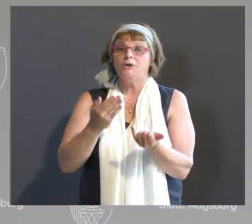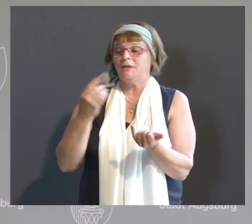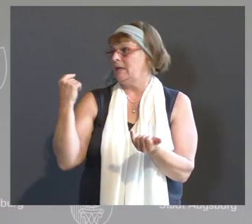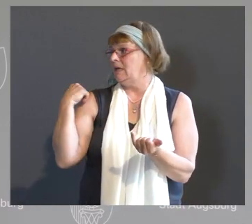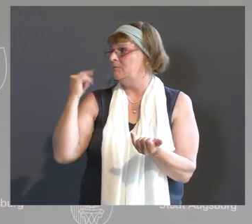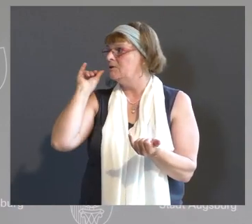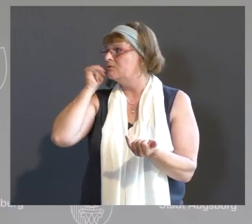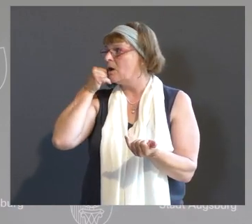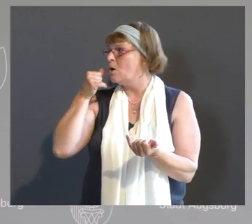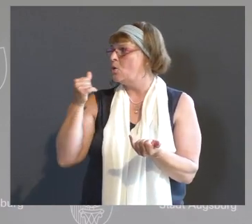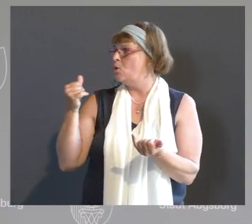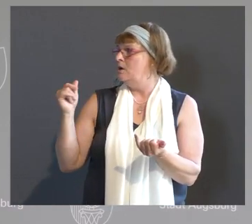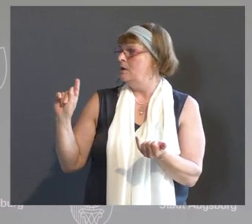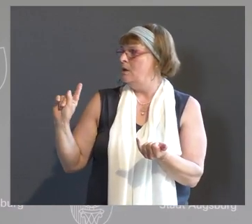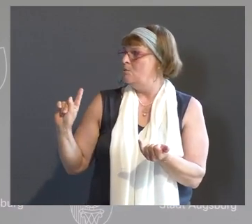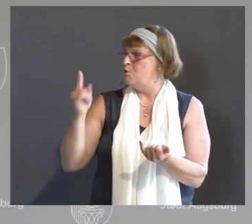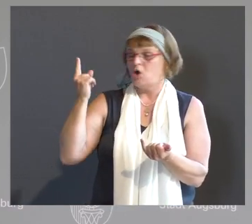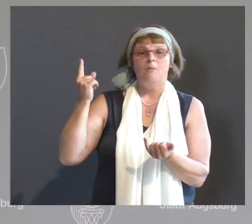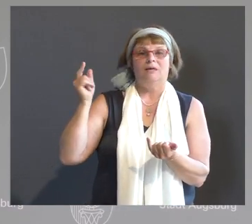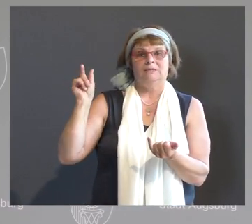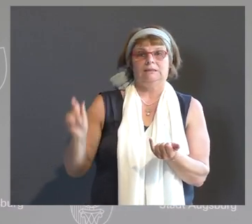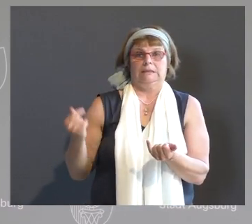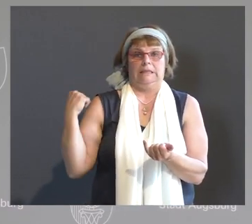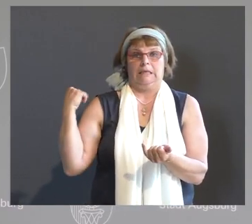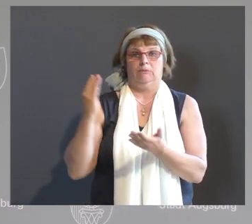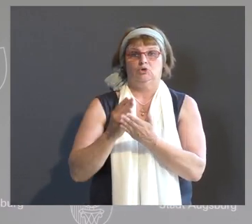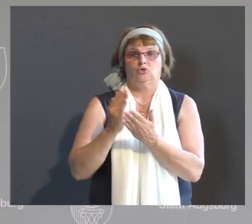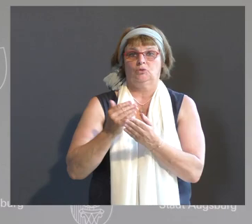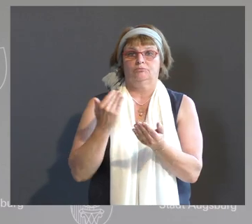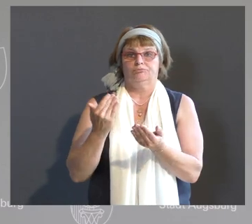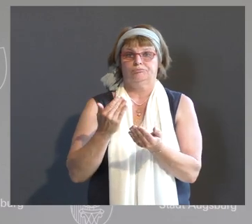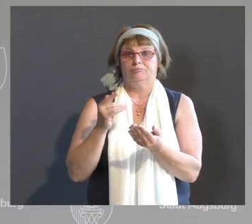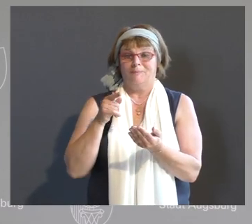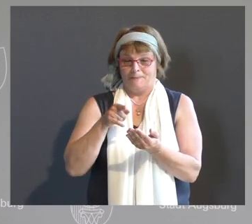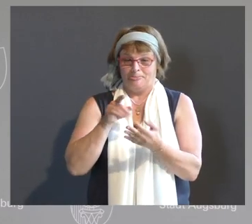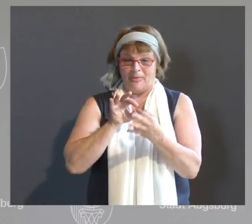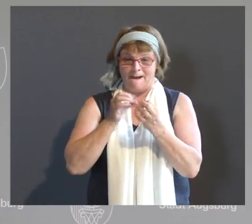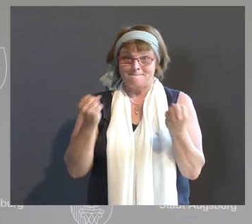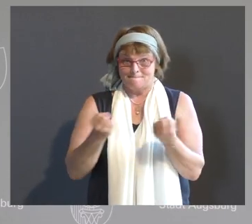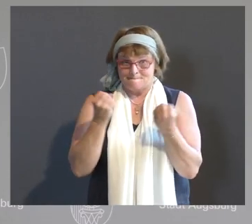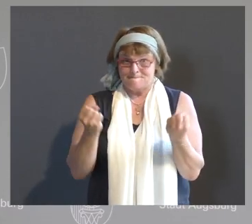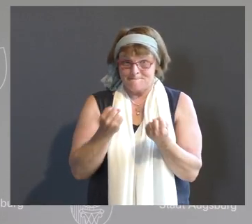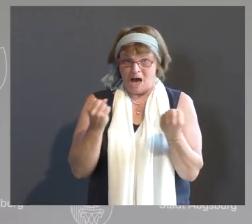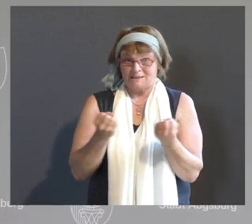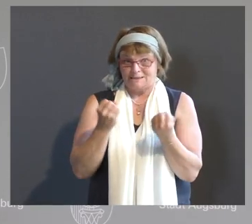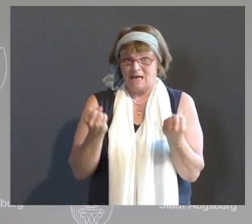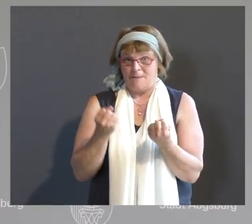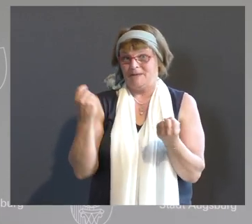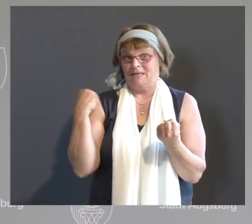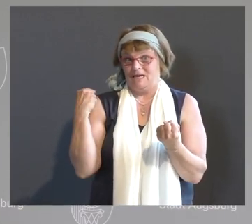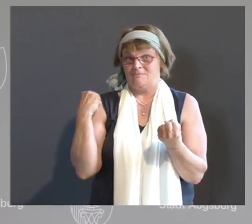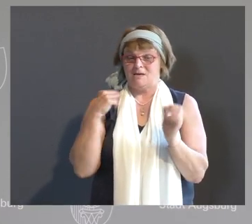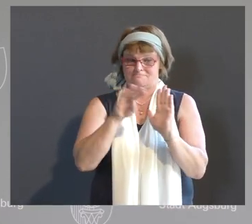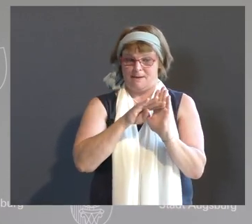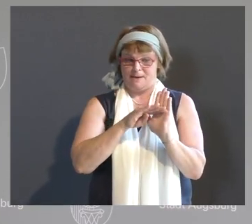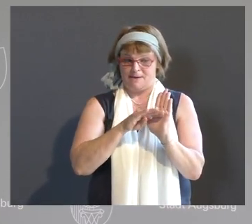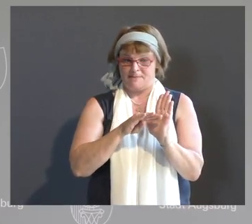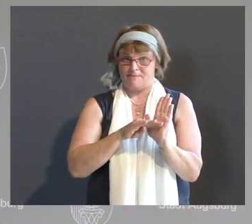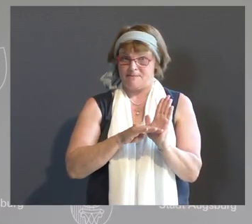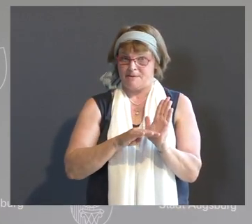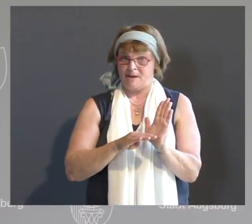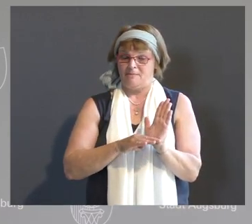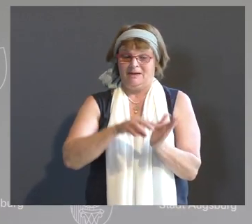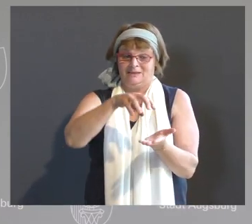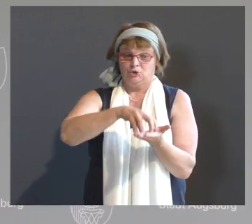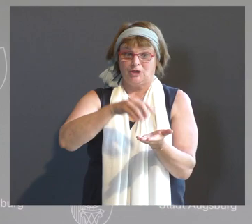Oberbürgermeisterin, anschließend durch Herrn Pinsch, verkündet hat. Diese Maßnahmen erfolgen, Frau Oberbürgermeisterin hat es angedeutet, in sehr enger Abstimmung zwischen